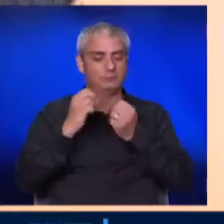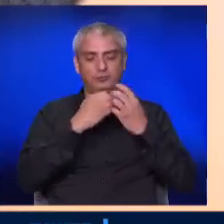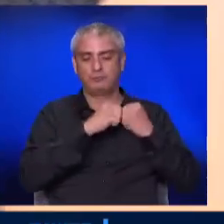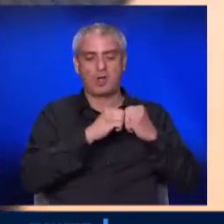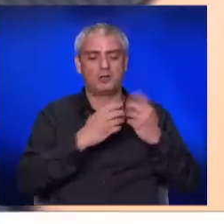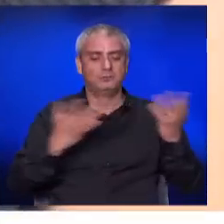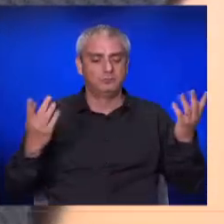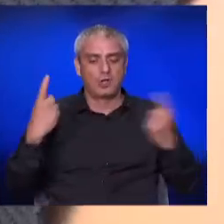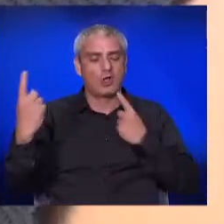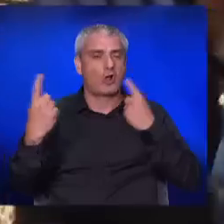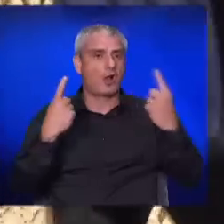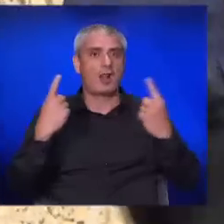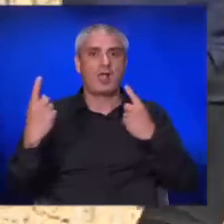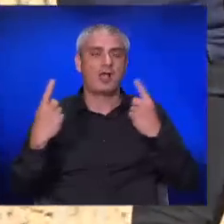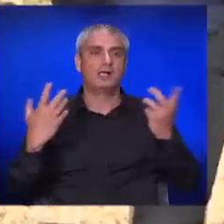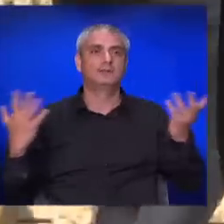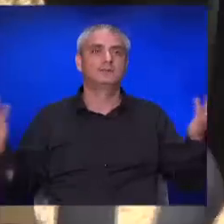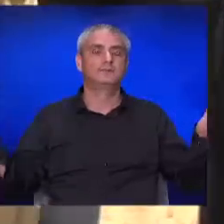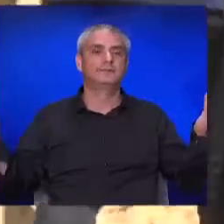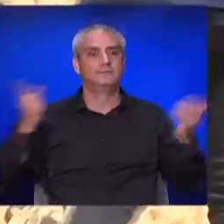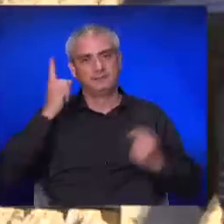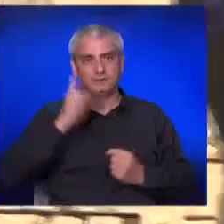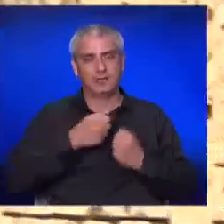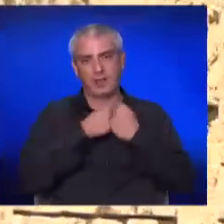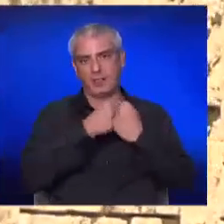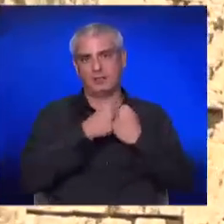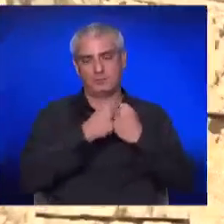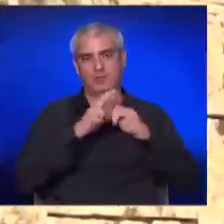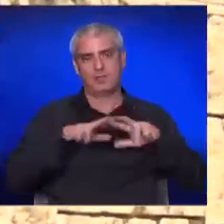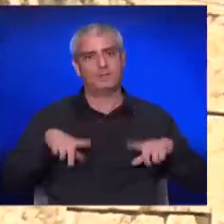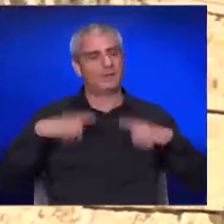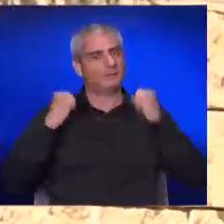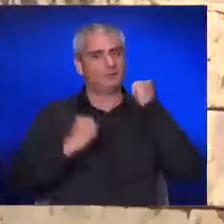שכל אחת בדרכה, תצטרך להתמודד עם המציאות הקשה.